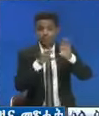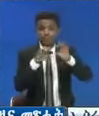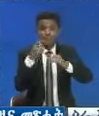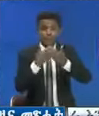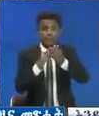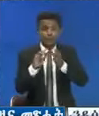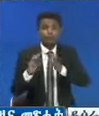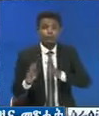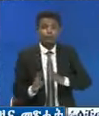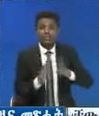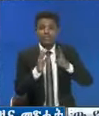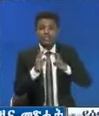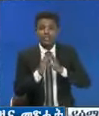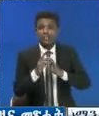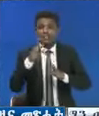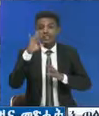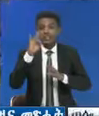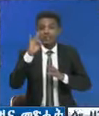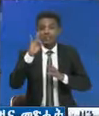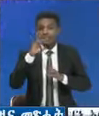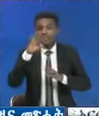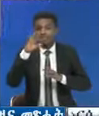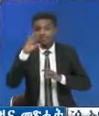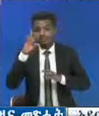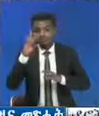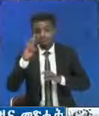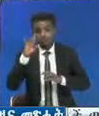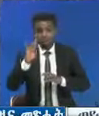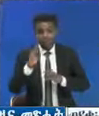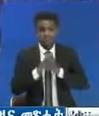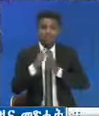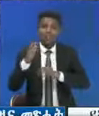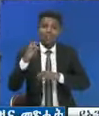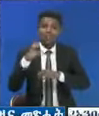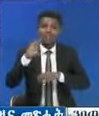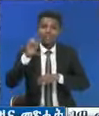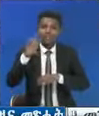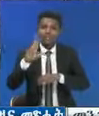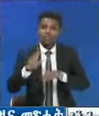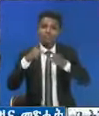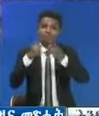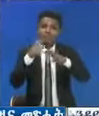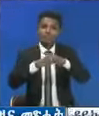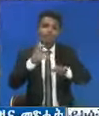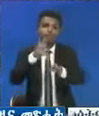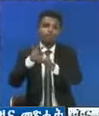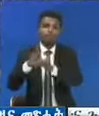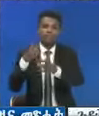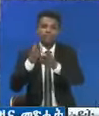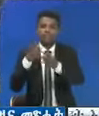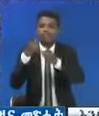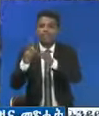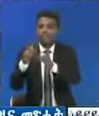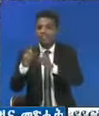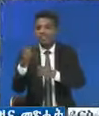መልክ ከ7ና ከ8 ሄክታር በላይ በክላስተር አርሶ አደሮች የተከሉበት ሁኔታ ነው ያለው። ይሄ ፍራፍሬ ችግኝ የተዘጋጀው እዚሁ